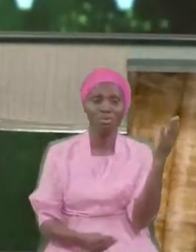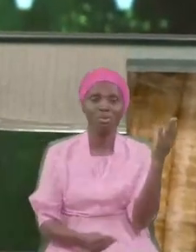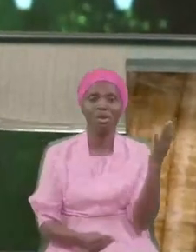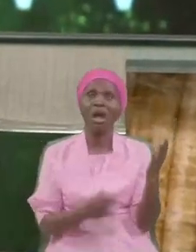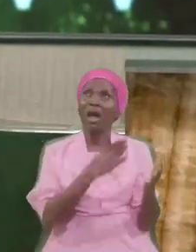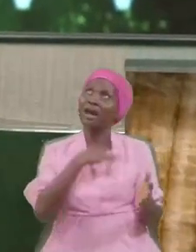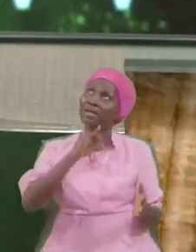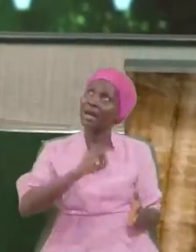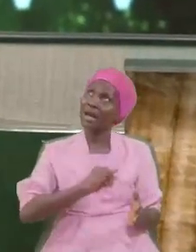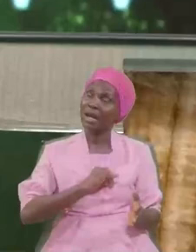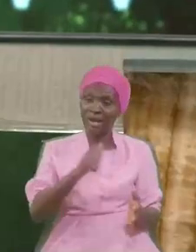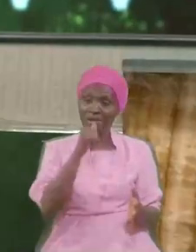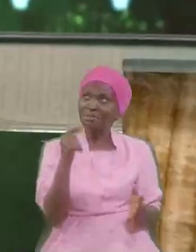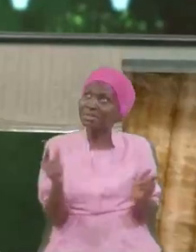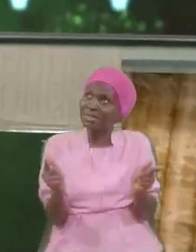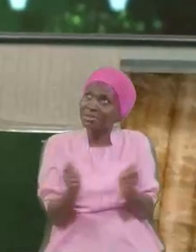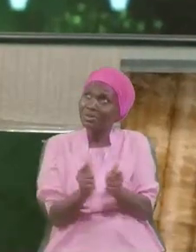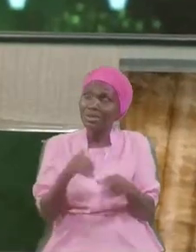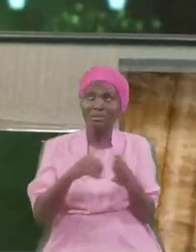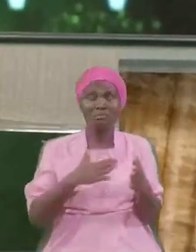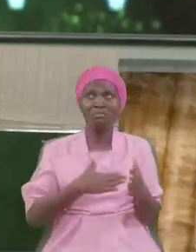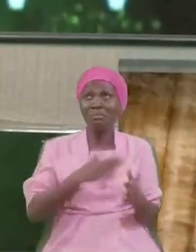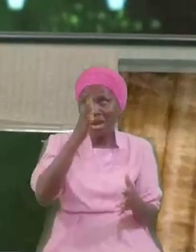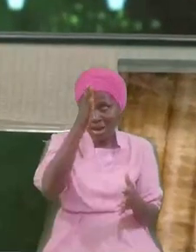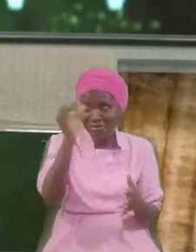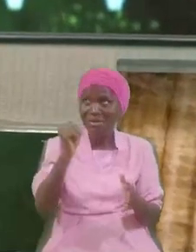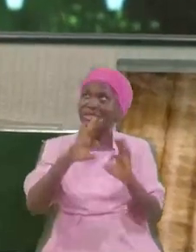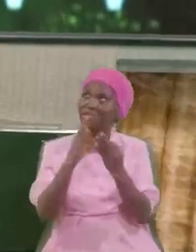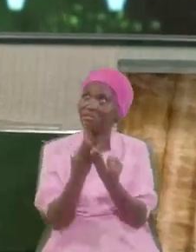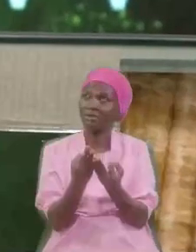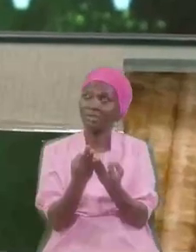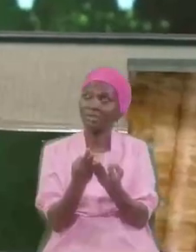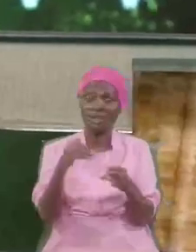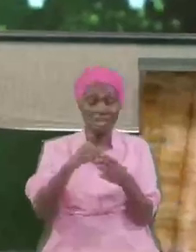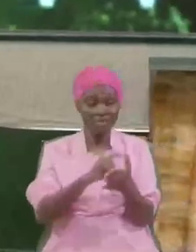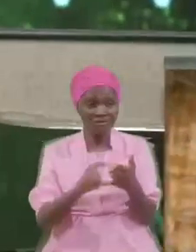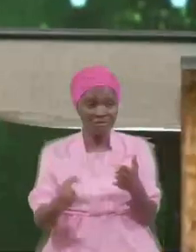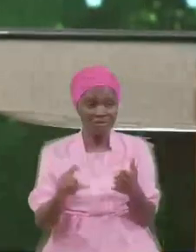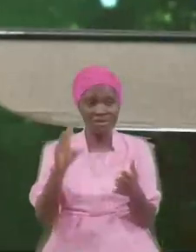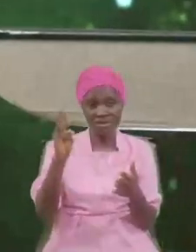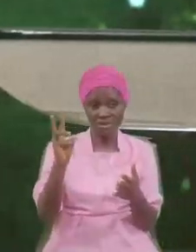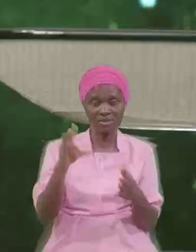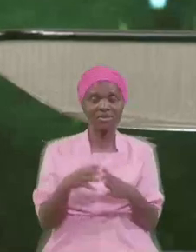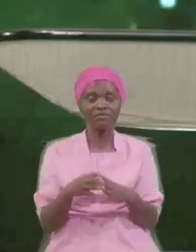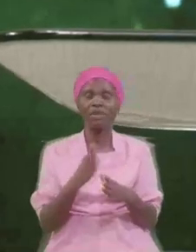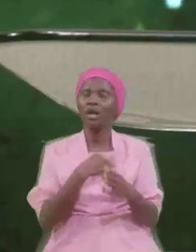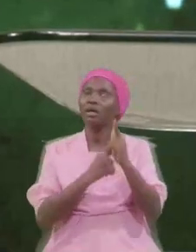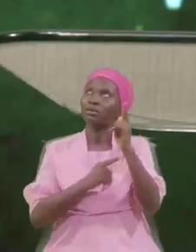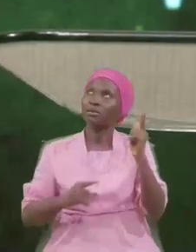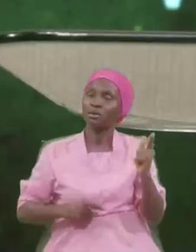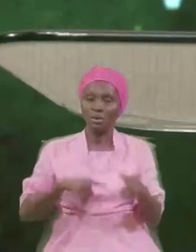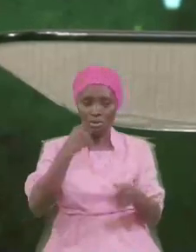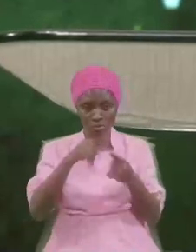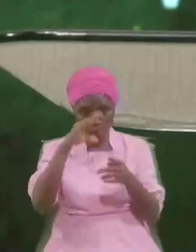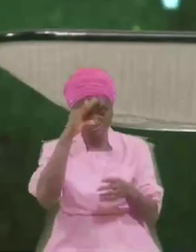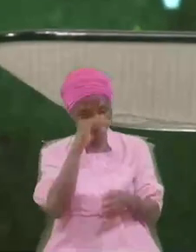plus petit dans la maison de mon père. » verset 16 dit, l'Éternel lui